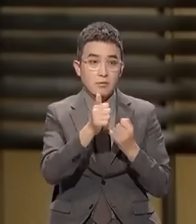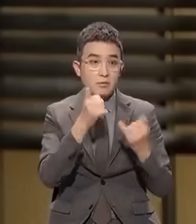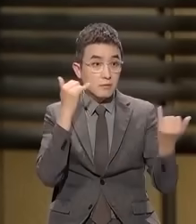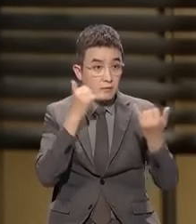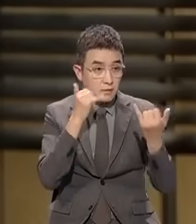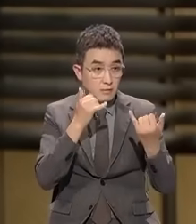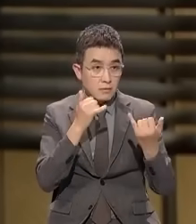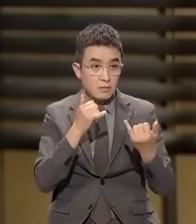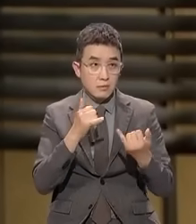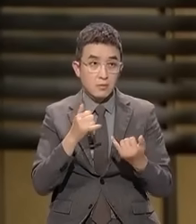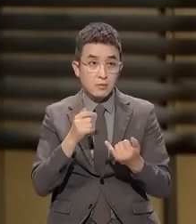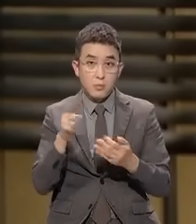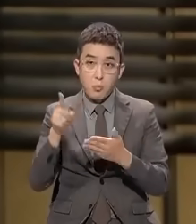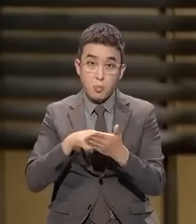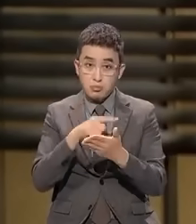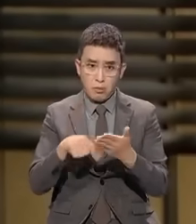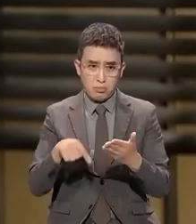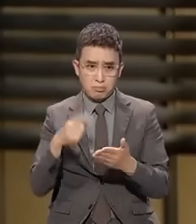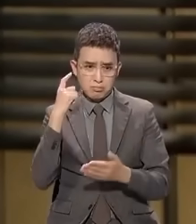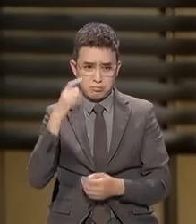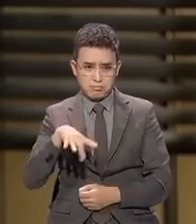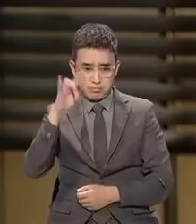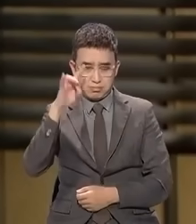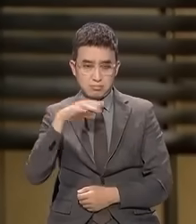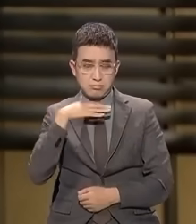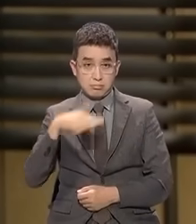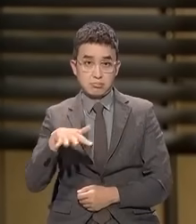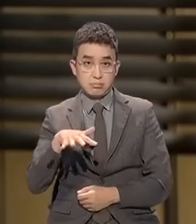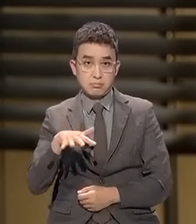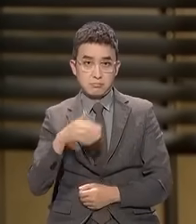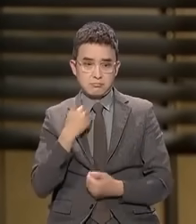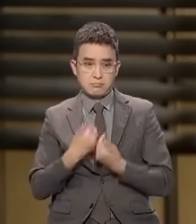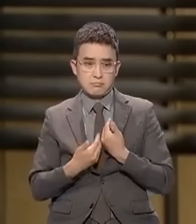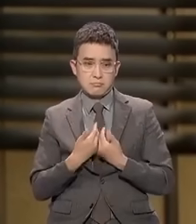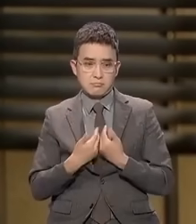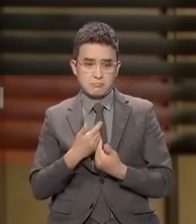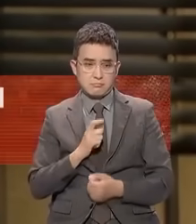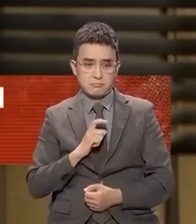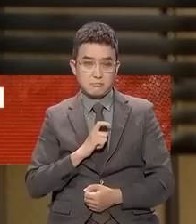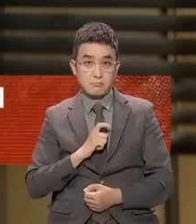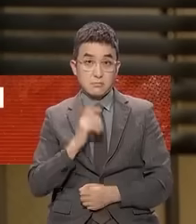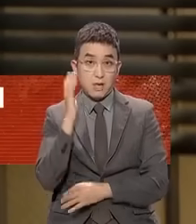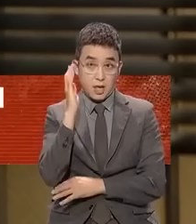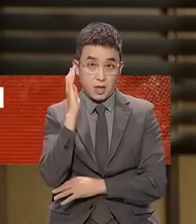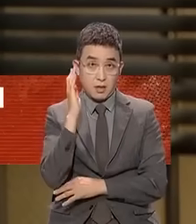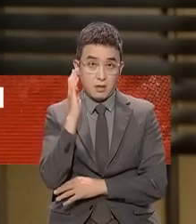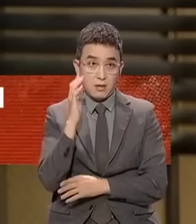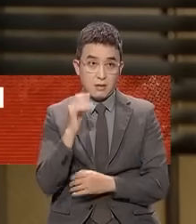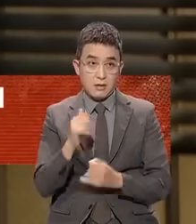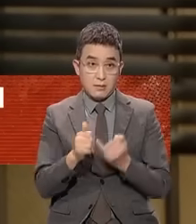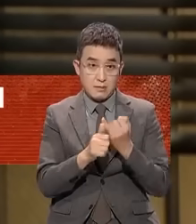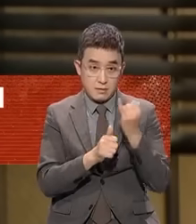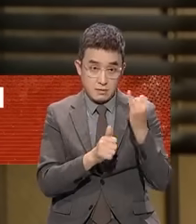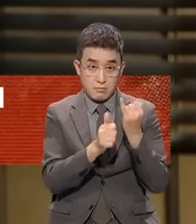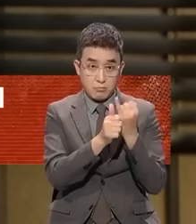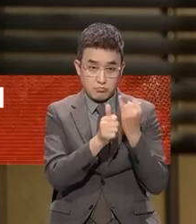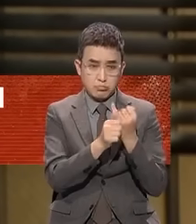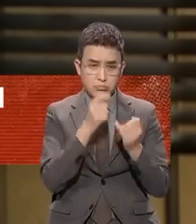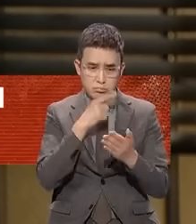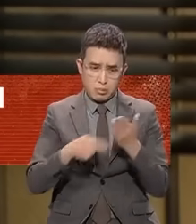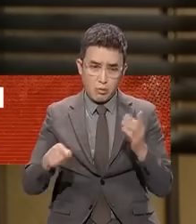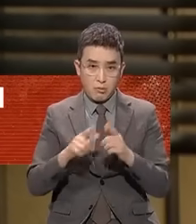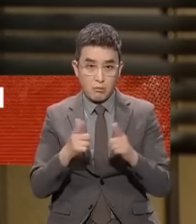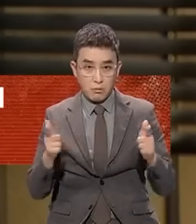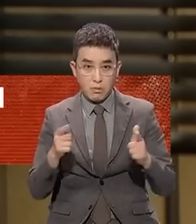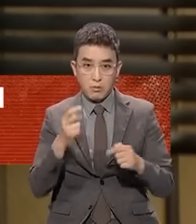듣는 얘기다라는 식으로 이거 농락당하는 기분이다 그런 말씀을 오히려 주셨고 지금 트라우마도 상당히 크고 손해도 꽤 큰데